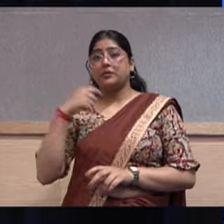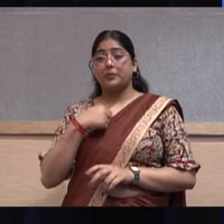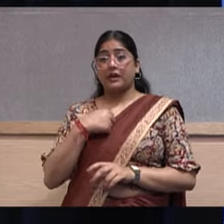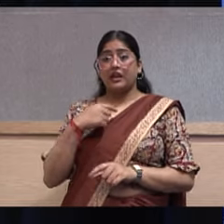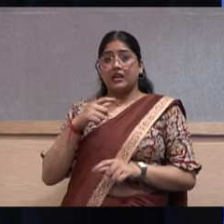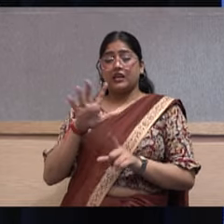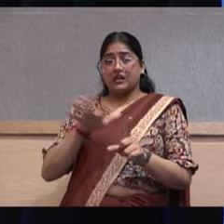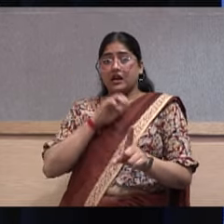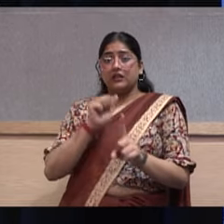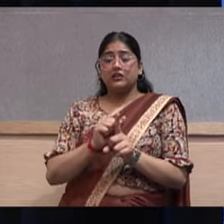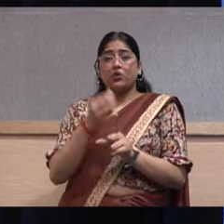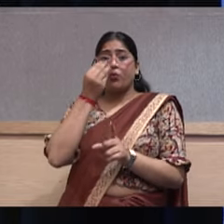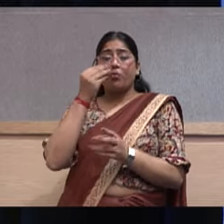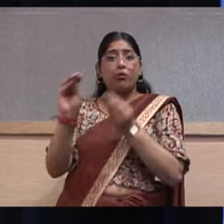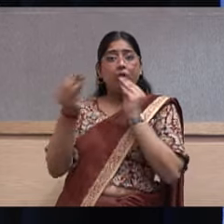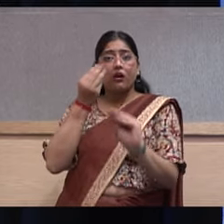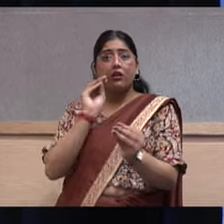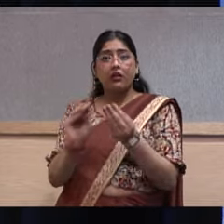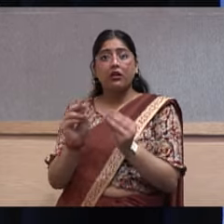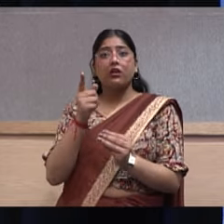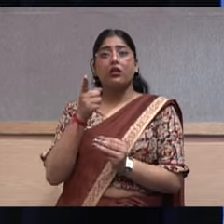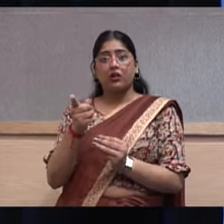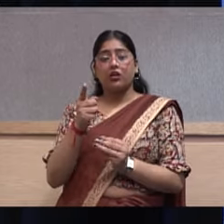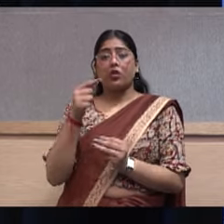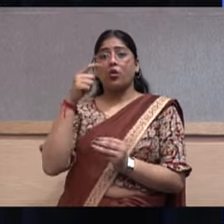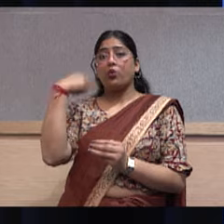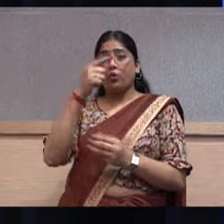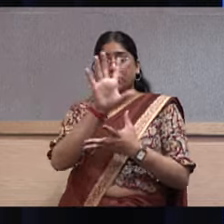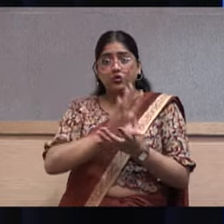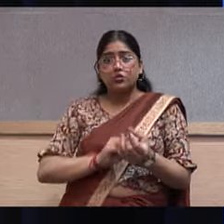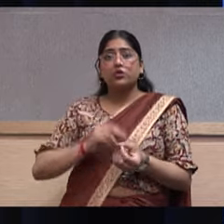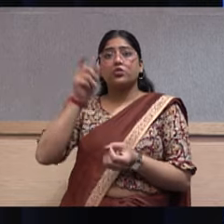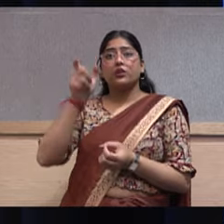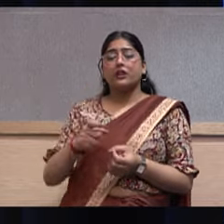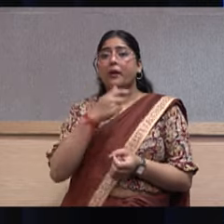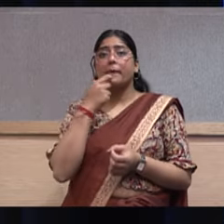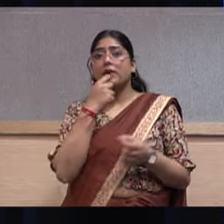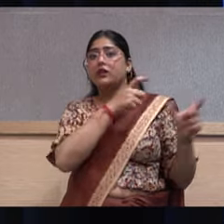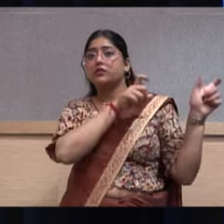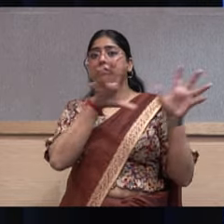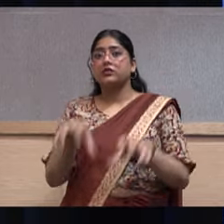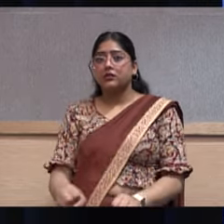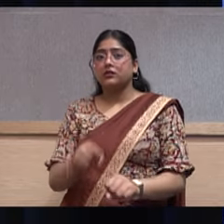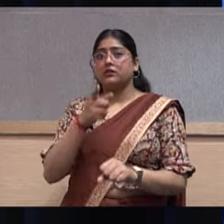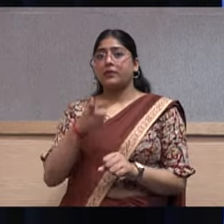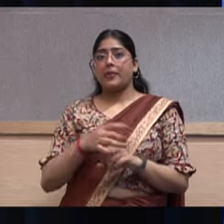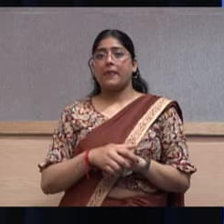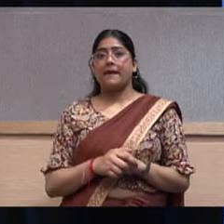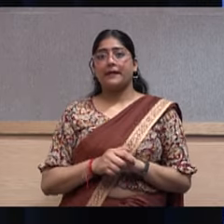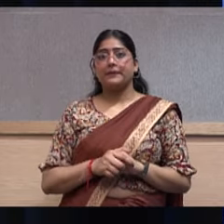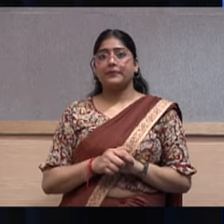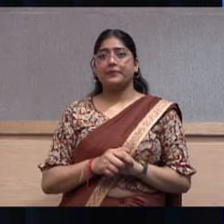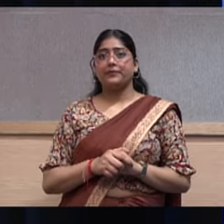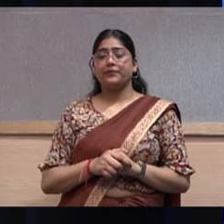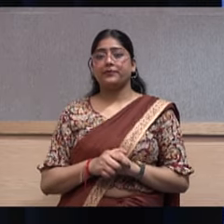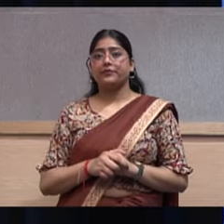वाला व्यक्ति मेरे संप्रभुता को लूटने वाला शक्ति जो सामंतवादी जो उपनिवेशवादी शक्ति थे